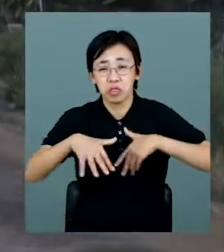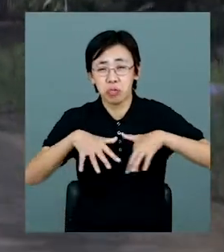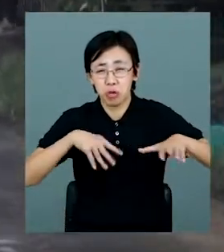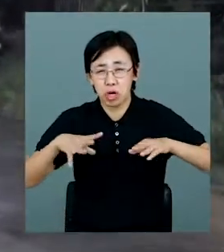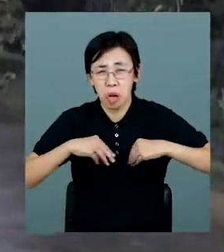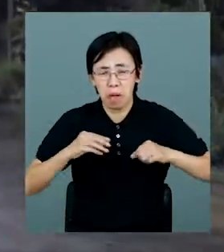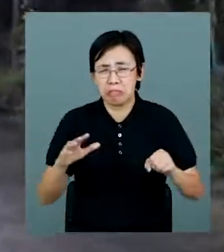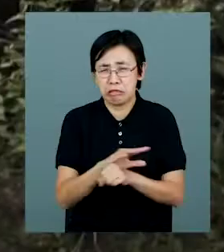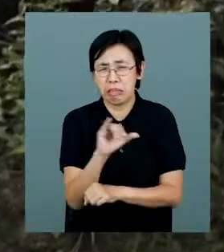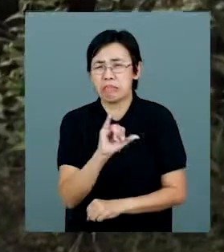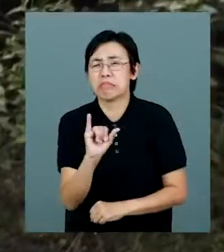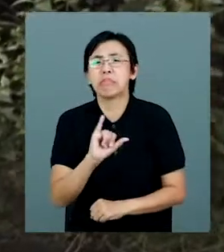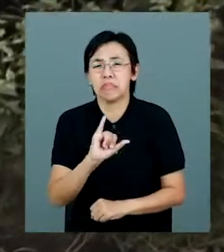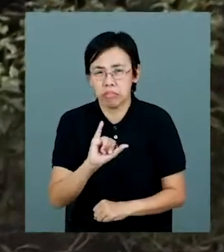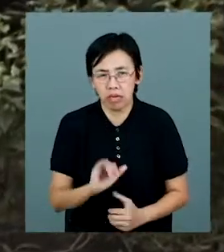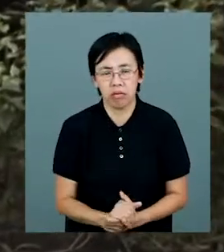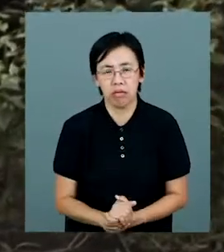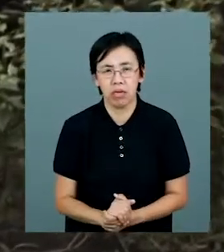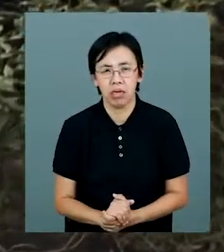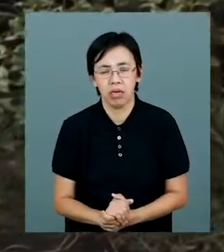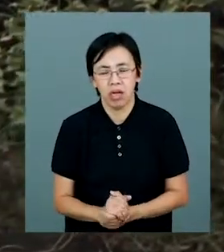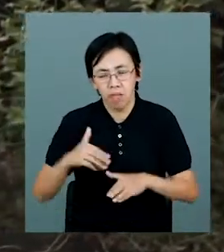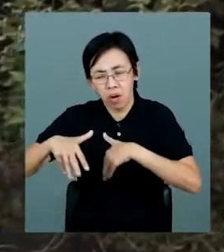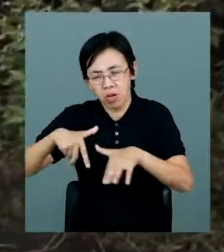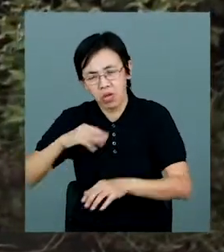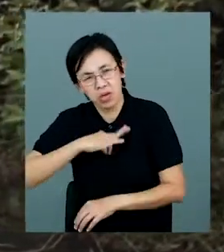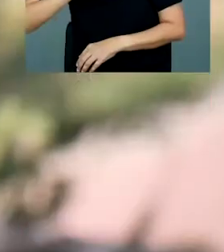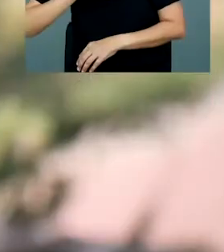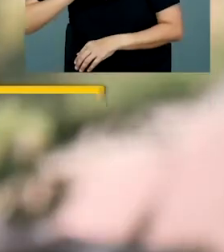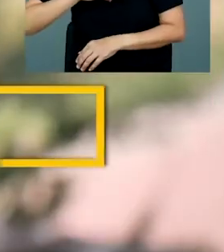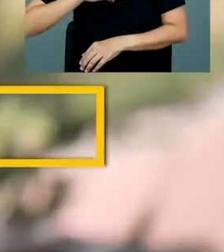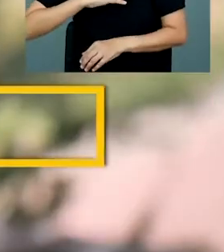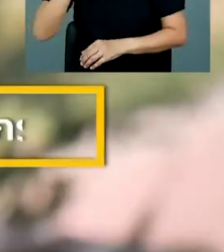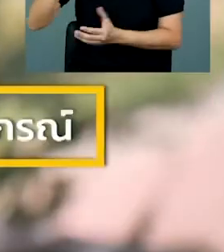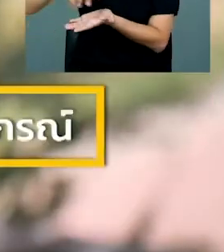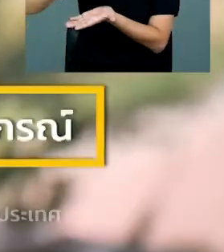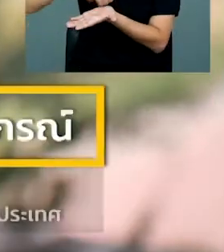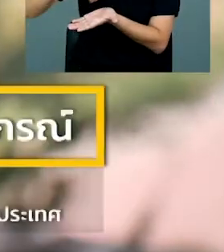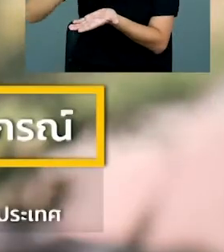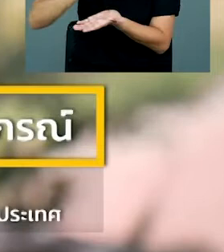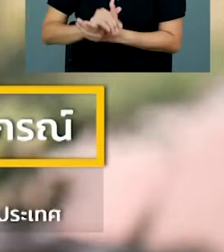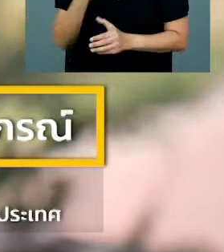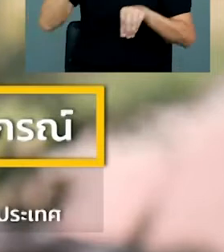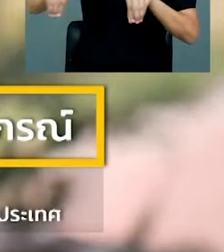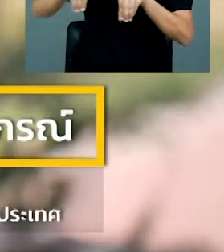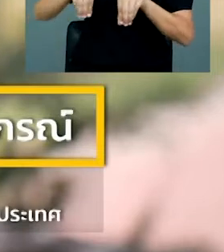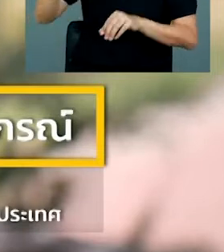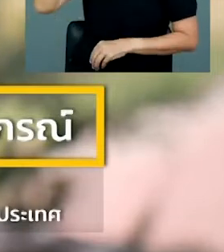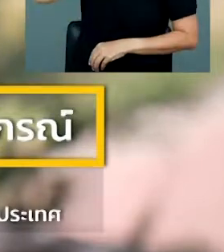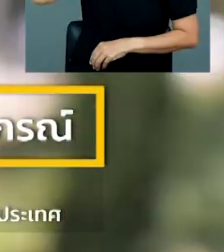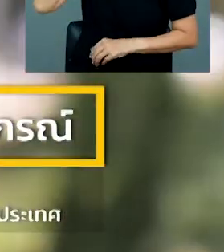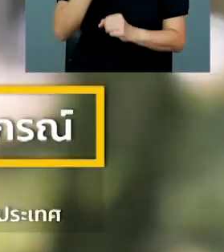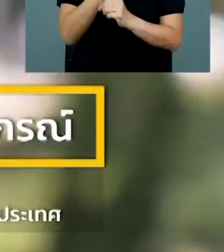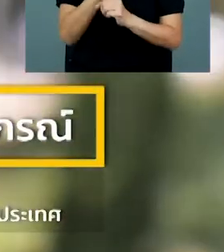เขาไม่ได้รับการยอมรับในวงกว้างอะค่ะมันจะมีภาพบางอย่างที่เขาเล่าให้ฟังอย่างเช่นว่